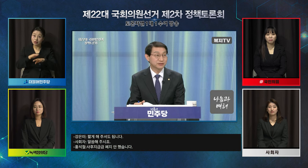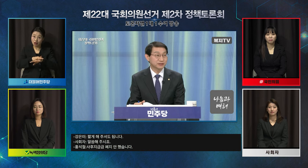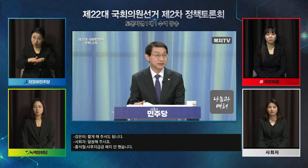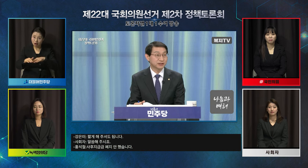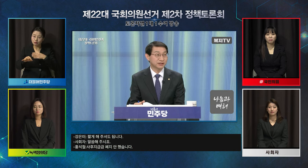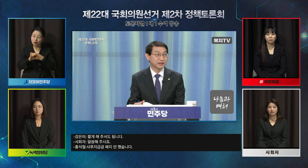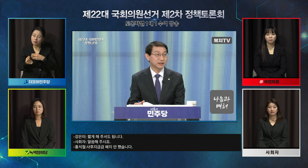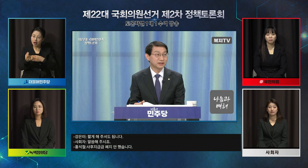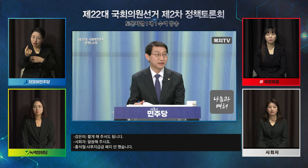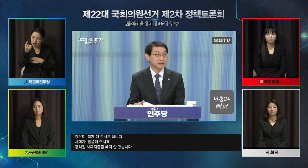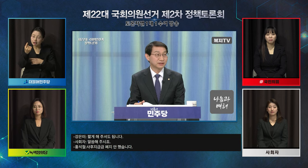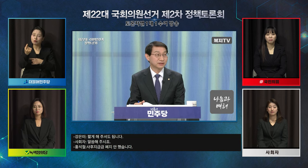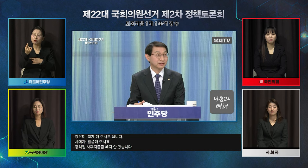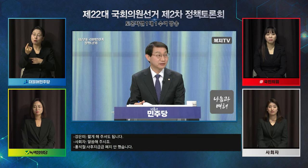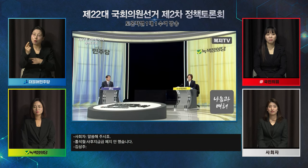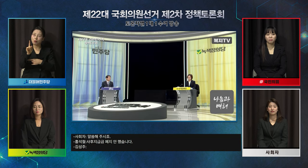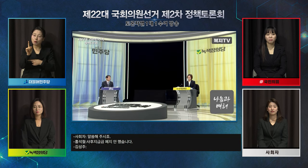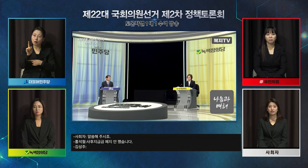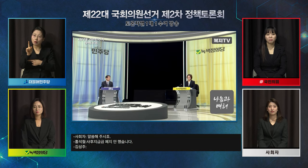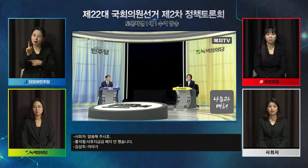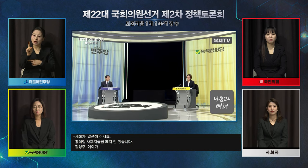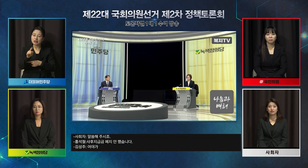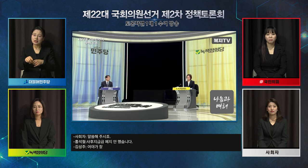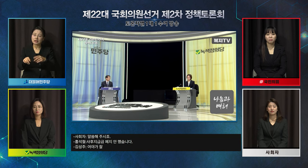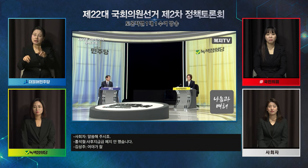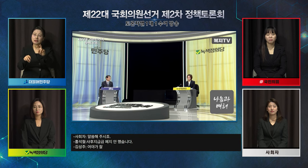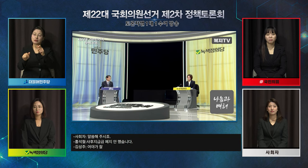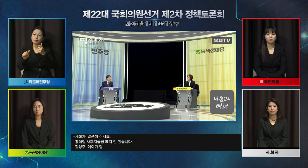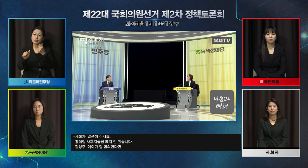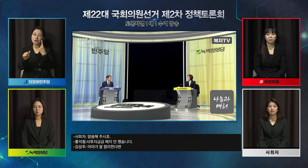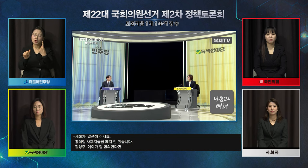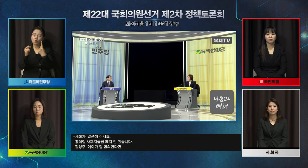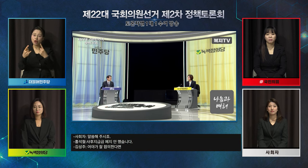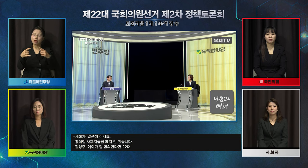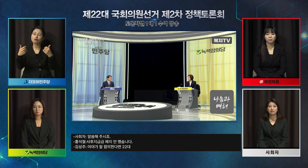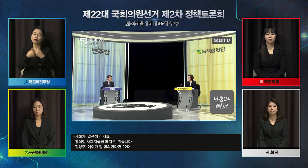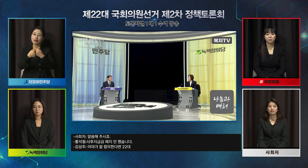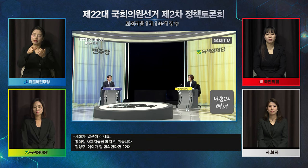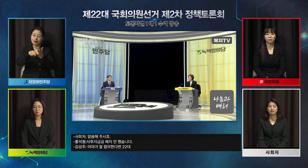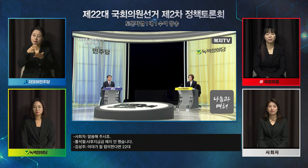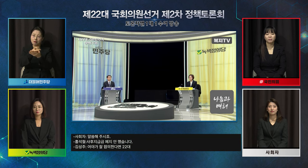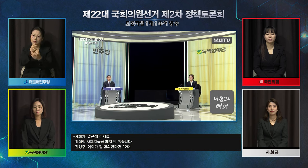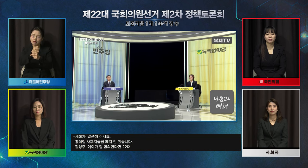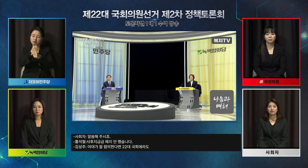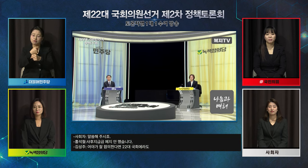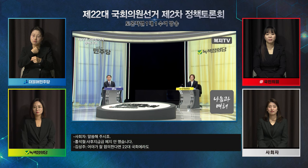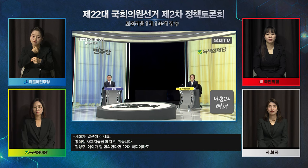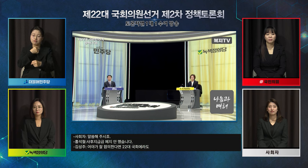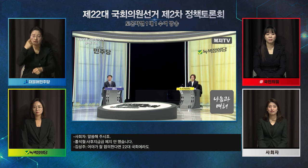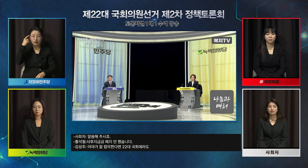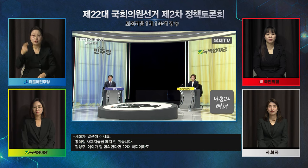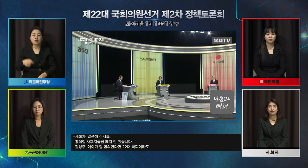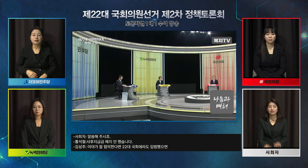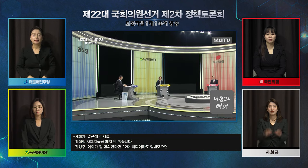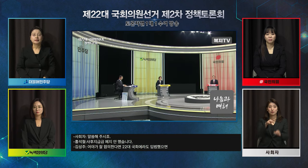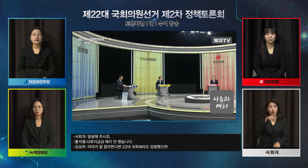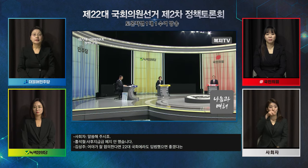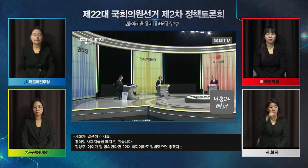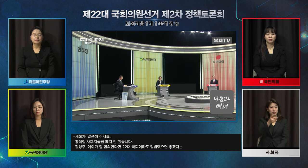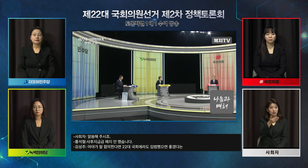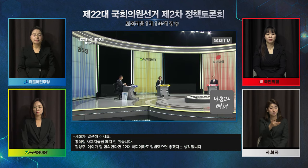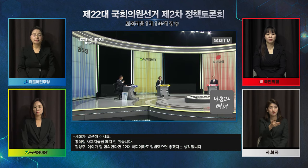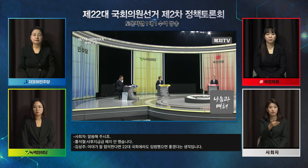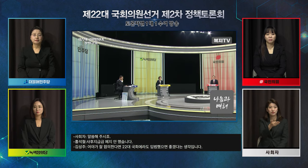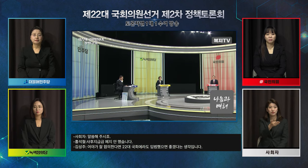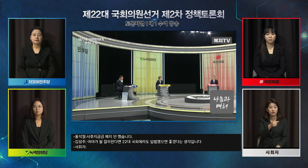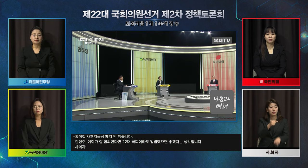빠른 시일 안에 20일 국회라도 입법을 꼭 했으면 좋겠다는 게 민주당의 생각입니다. 김성주 수석 부의장 또